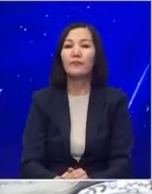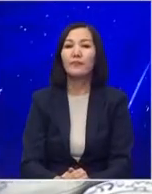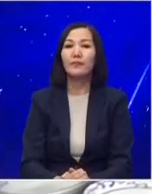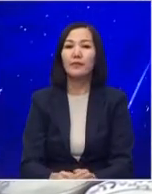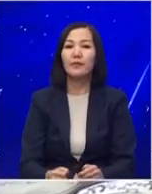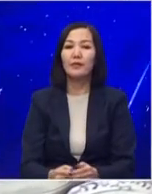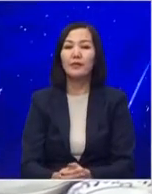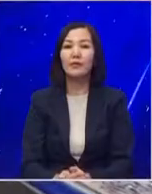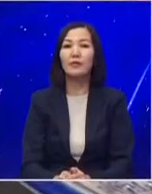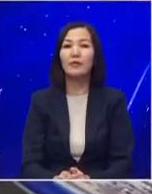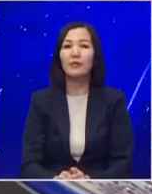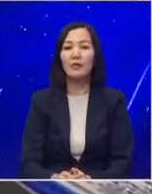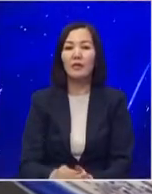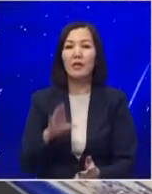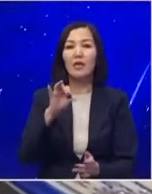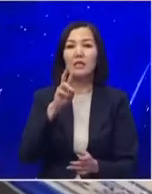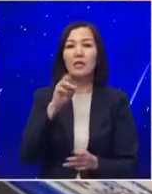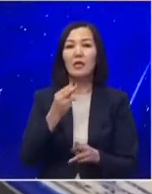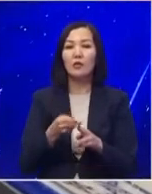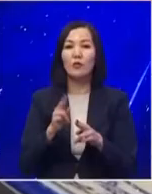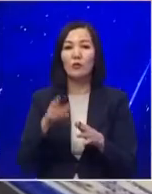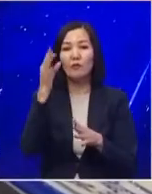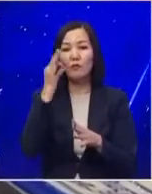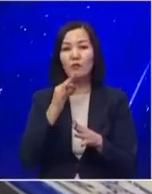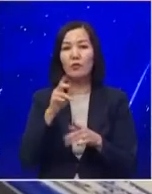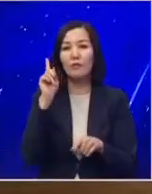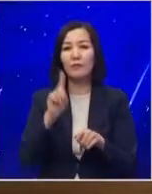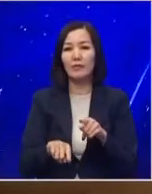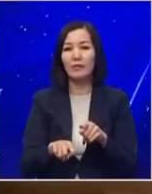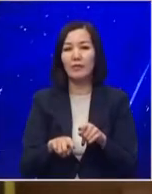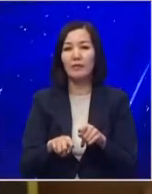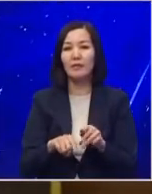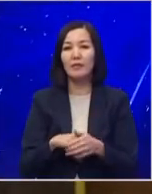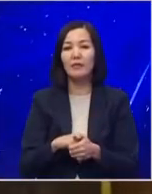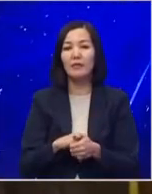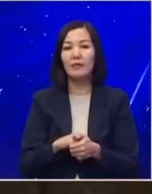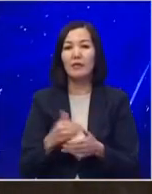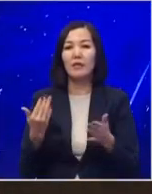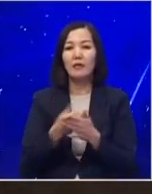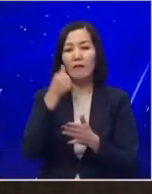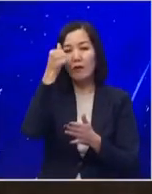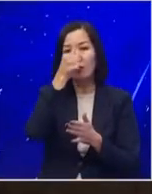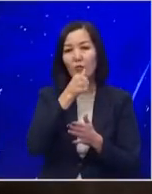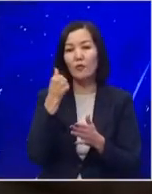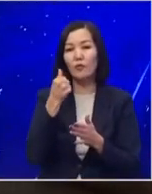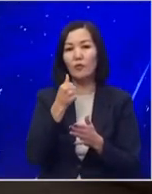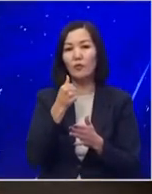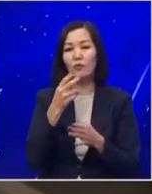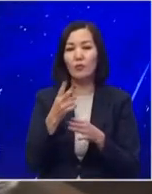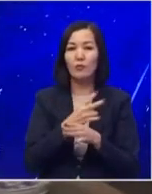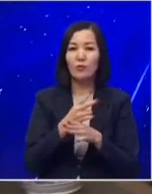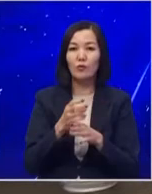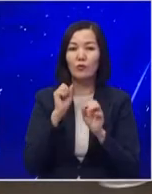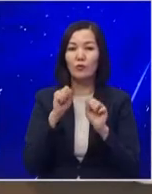салат получился очень вкусно и быстро каким будет новогоднее меню решать конечно же хозяйкам